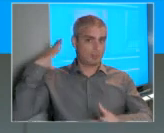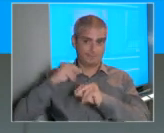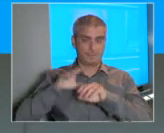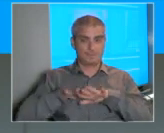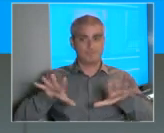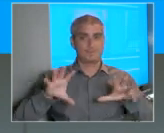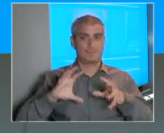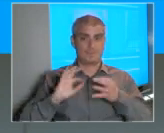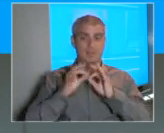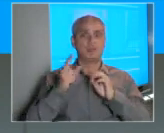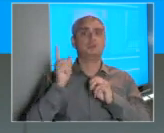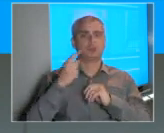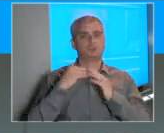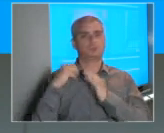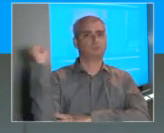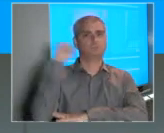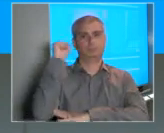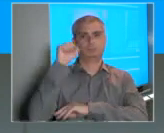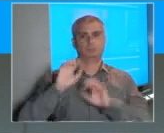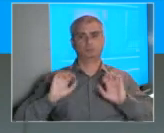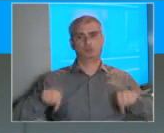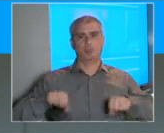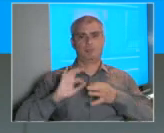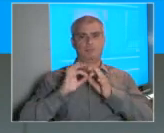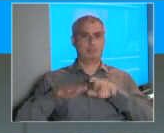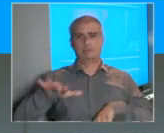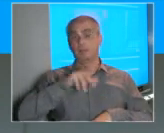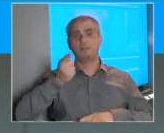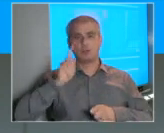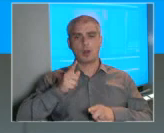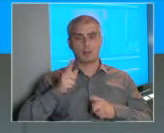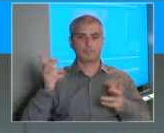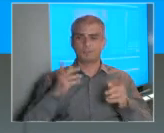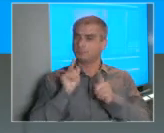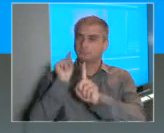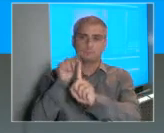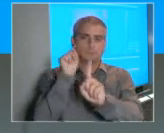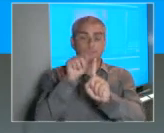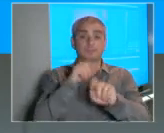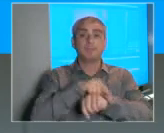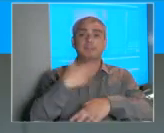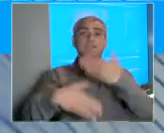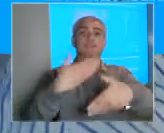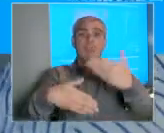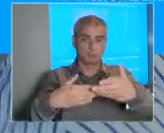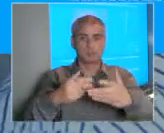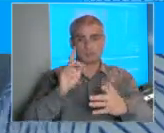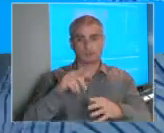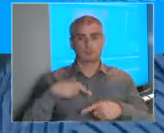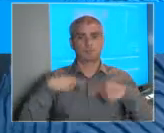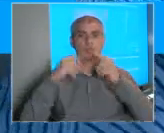ברשתות החברתיות, יש עליונות ברשתות. זאת אומרת שהם יכולים לטרגט תוך כדי תנועה